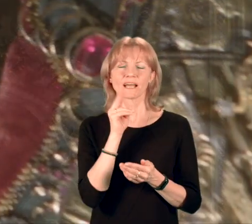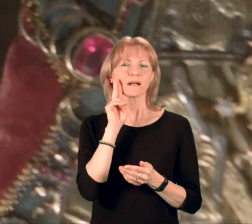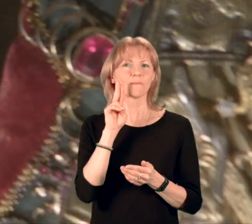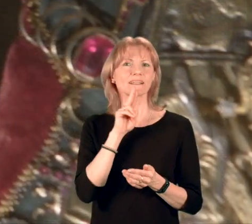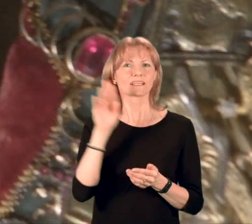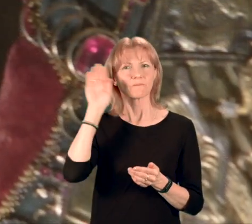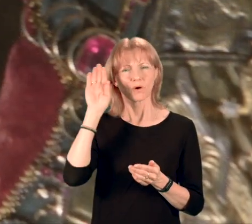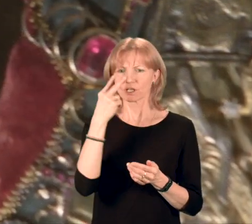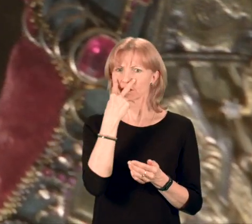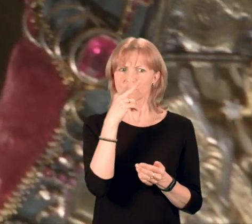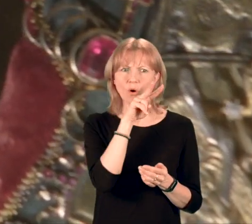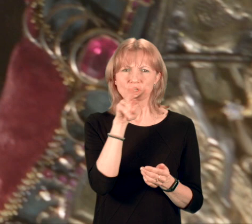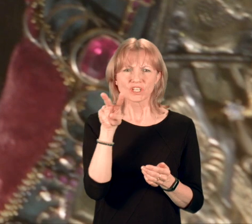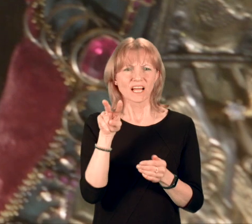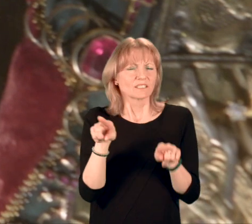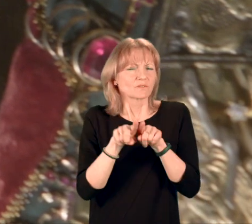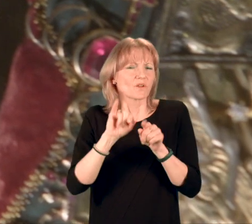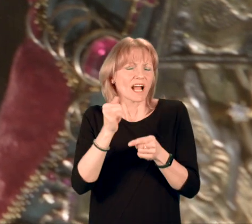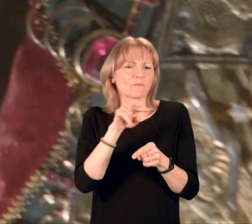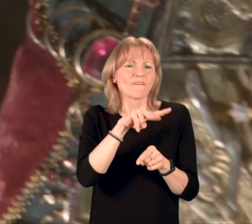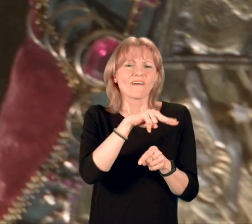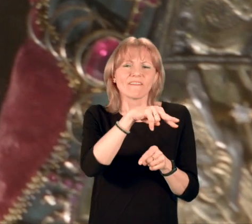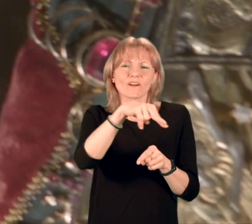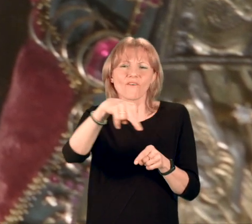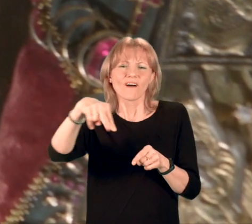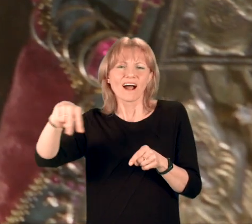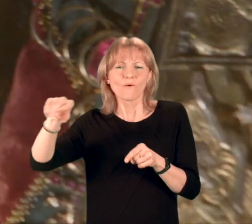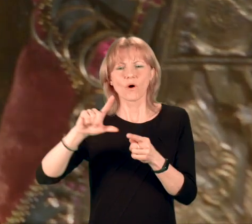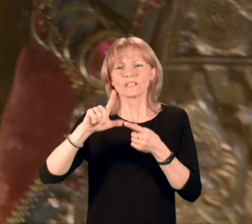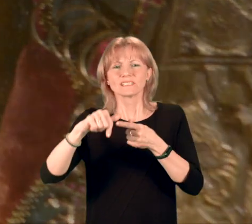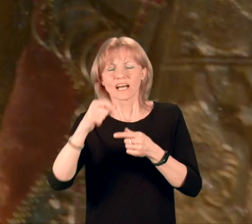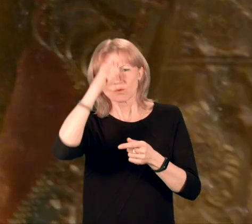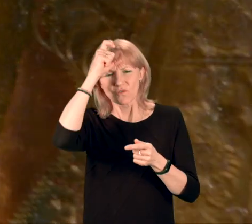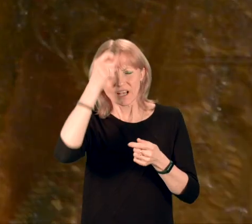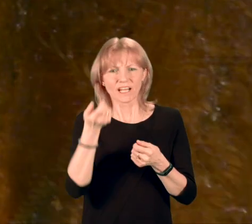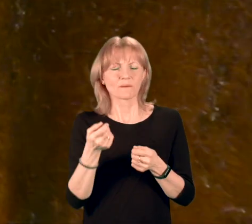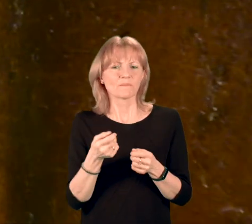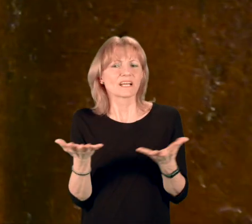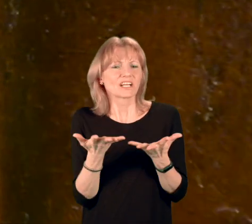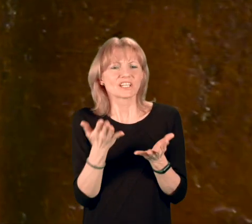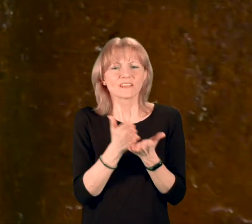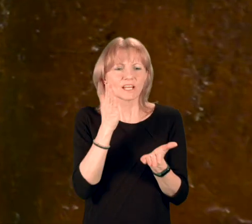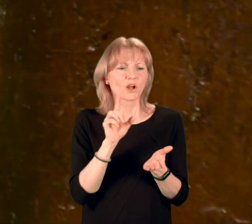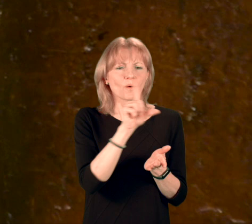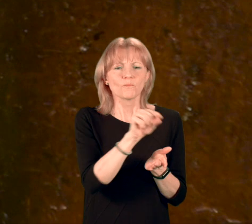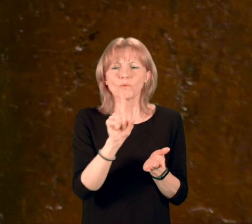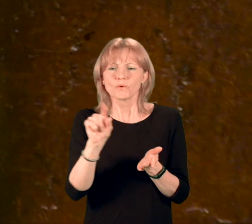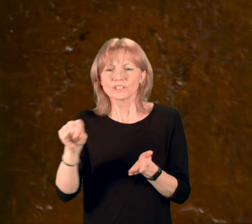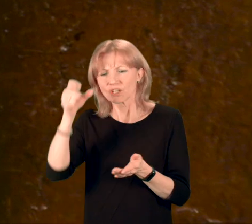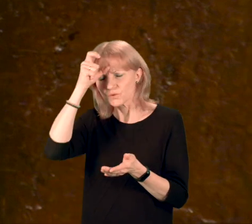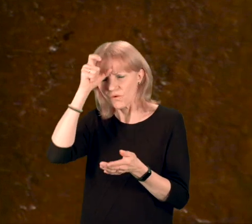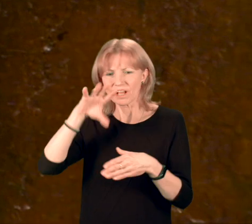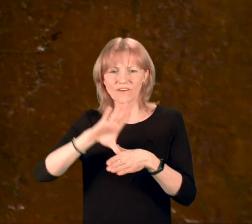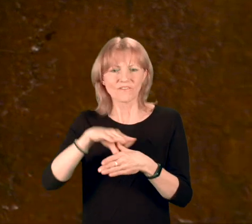Spojrzenie jej niejako wędruje za wpatrzonym w jej obraz człowiekiem, dokądkolwiek on zwróci swoje kroki w obrębie tej